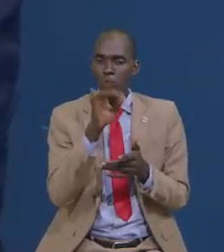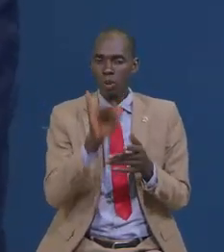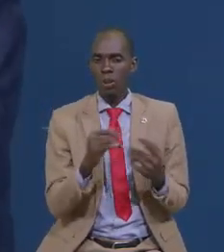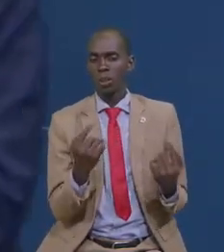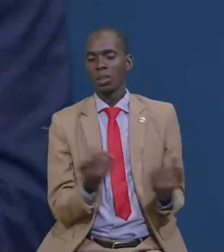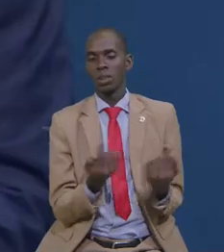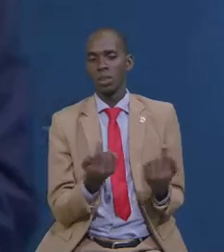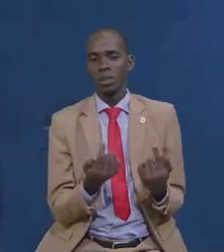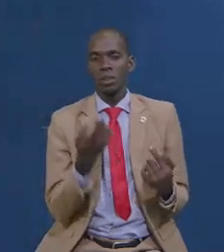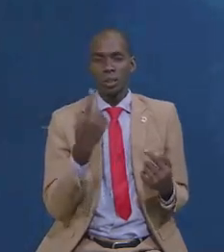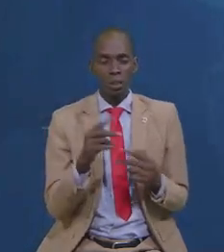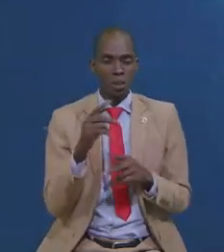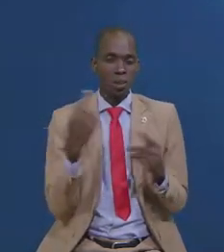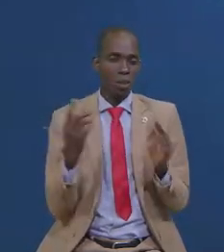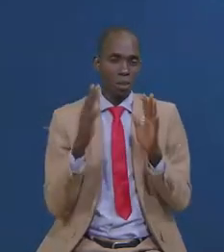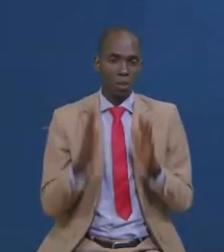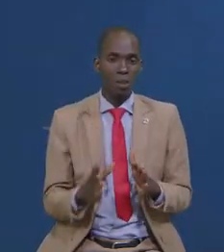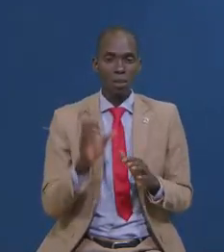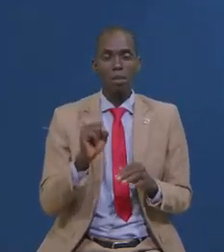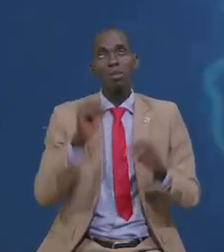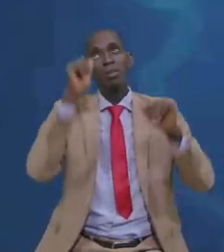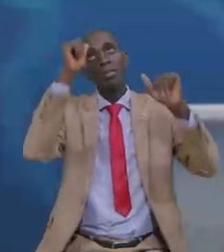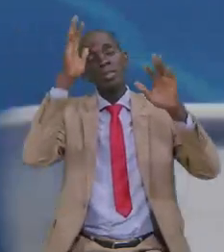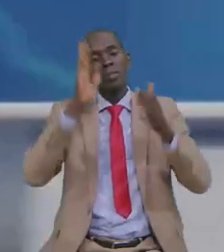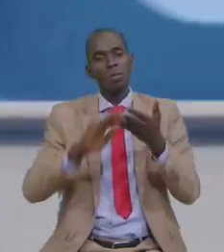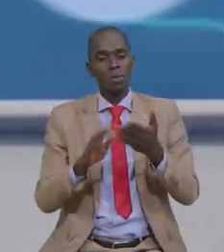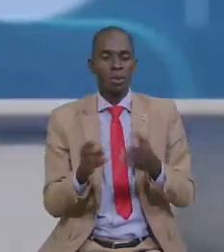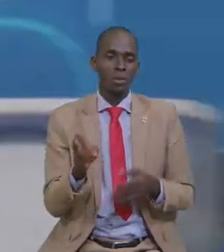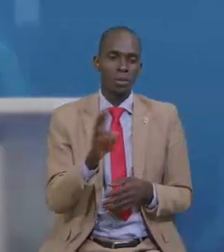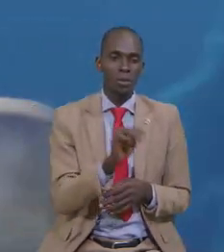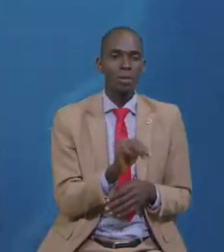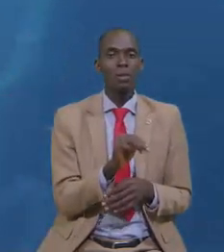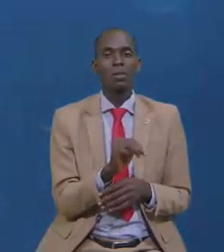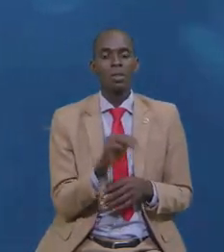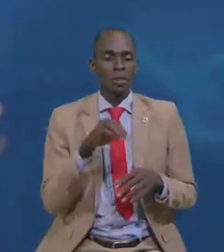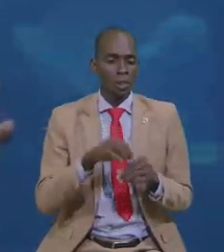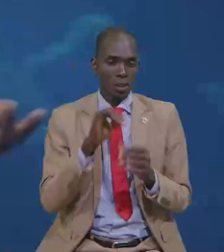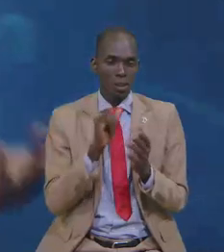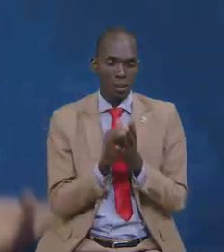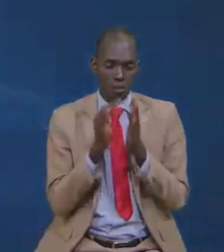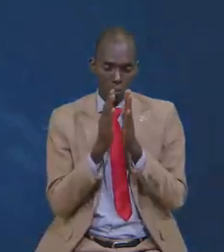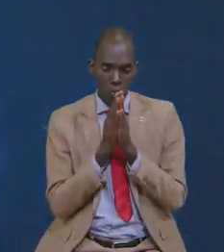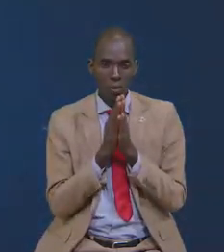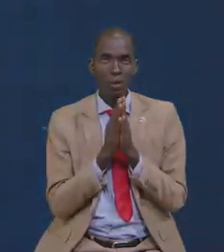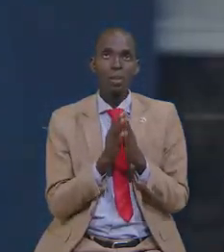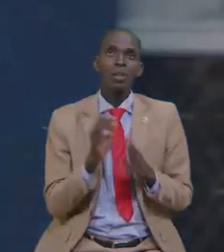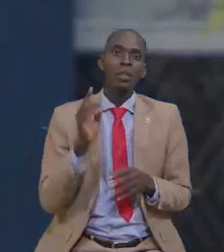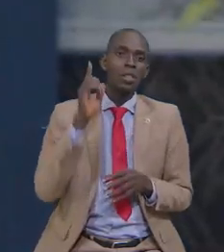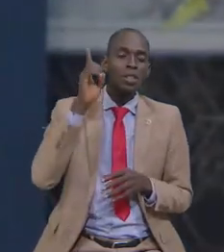les transgresseurs initiaux, les pécheurs d'origine, paix, pardonne-leur. Dans cette